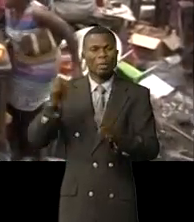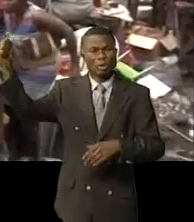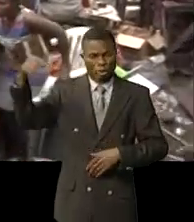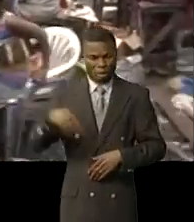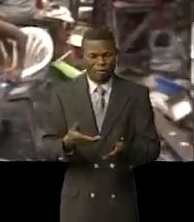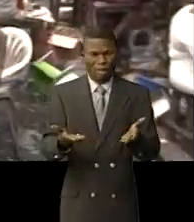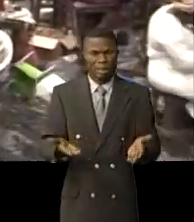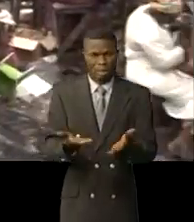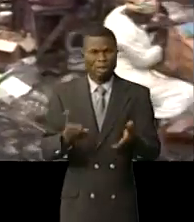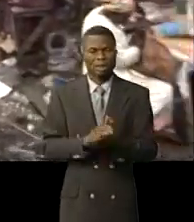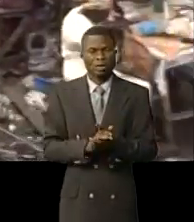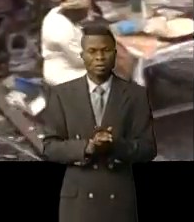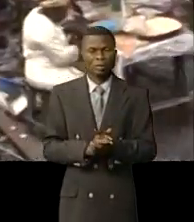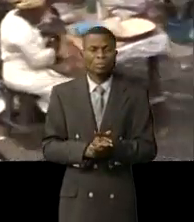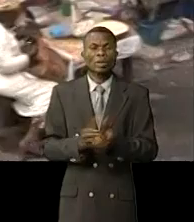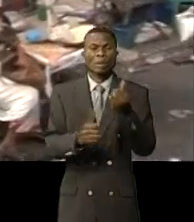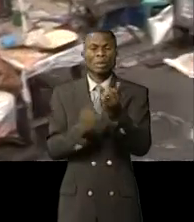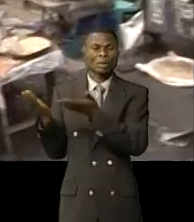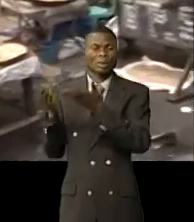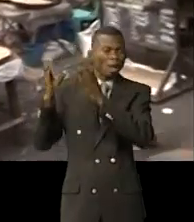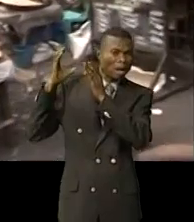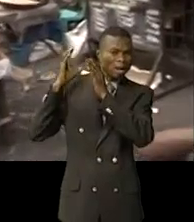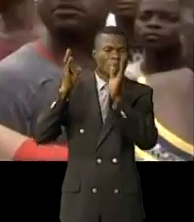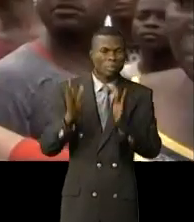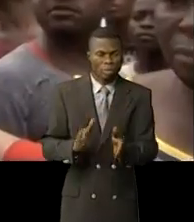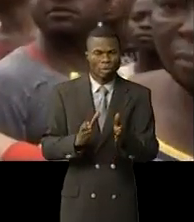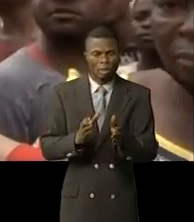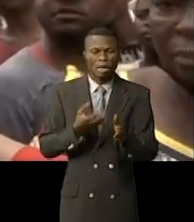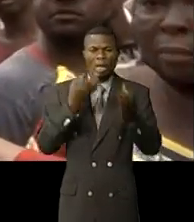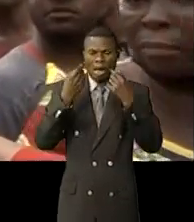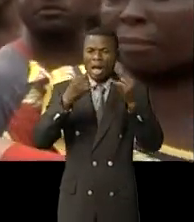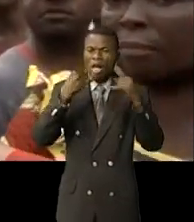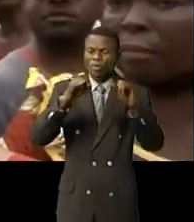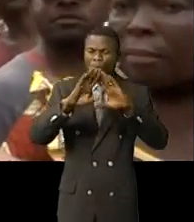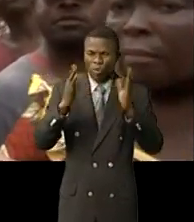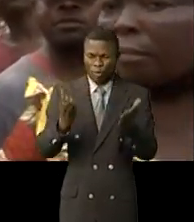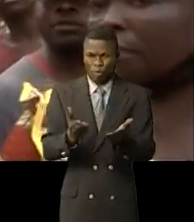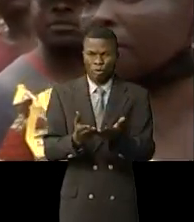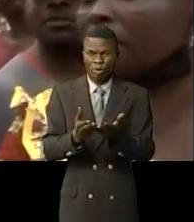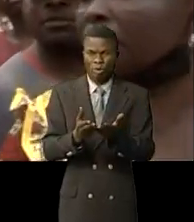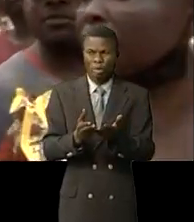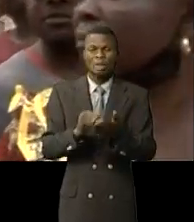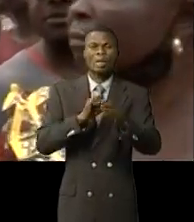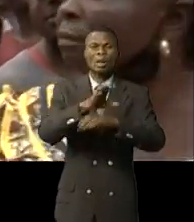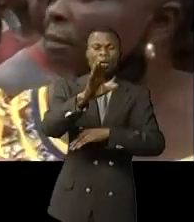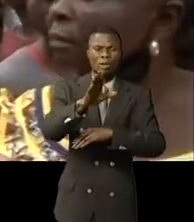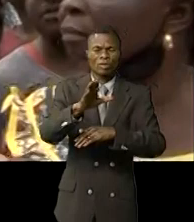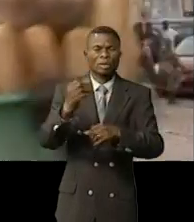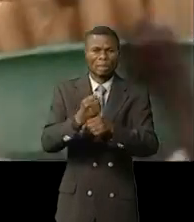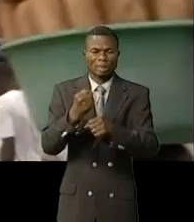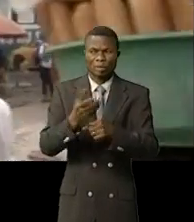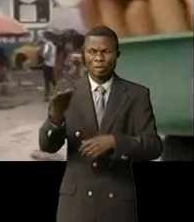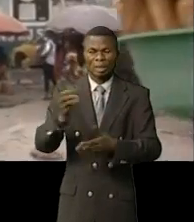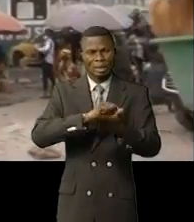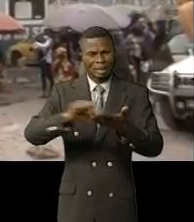Tenez, ces manutentionnaires, après nous avoir fourni toutes ces informations, il a été renvoyé du service.